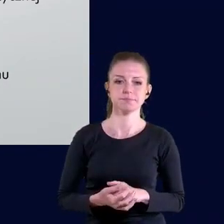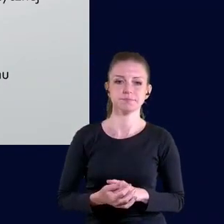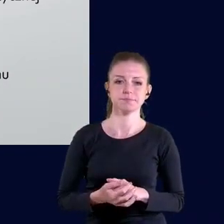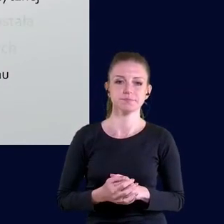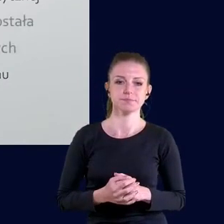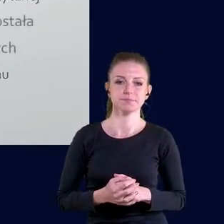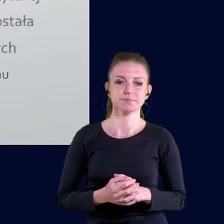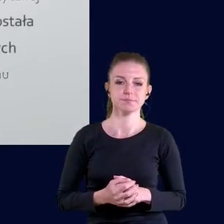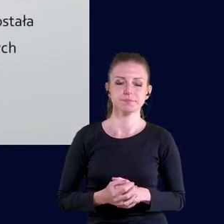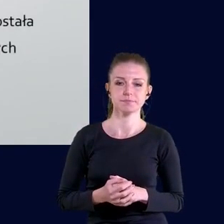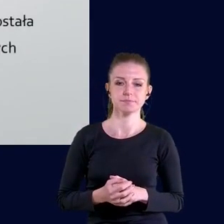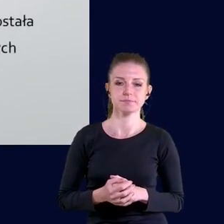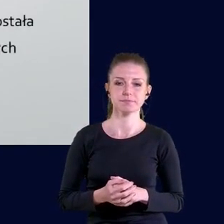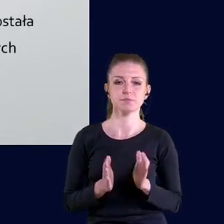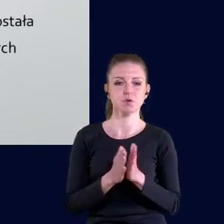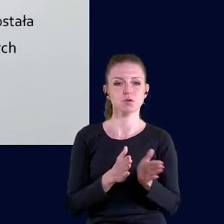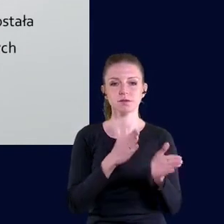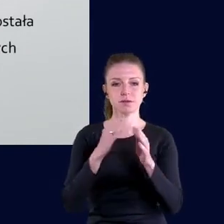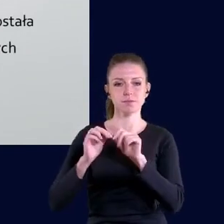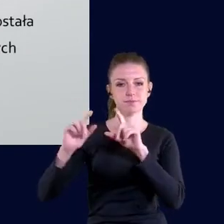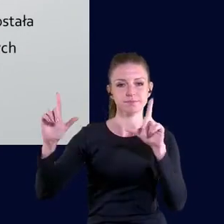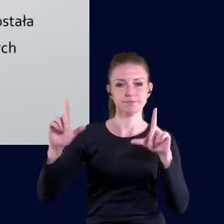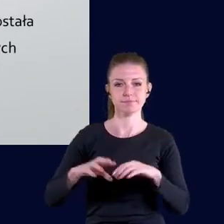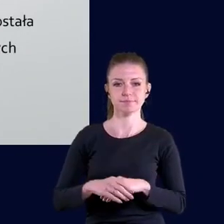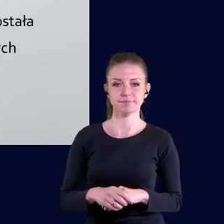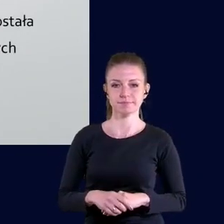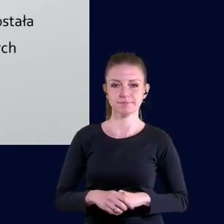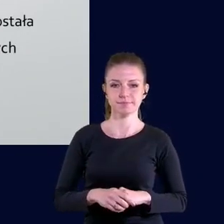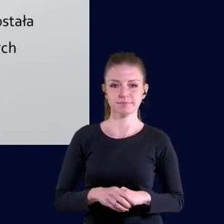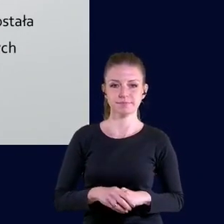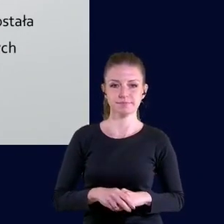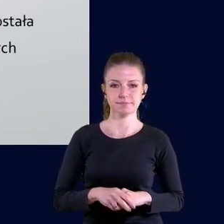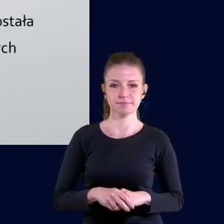Poproszę następny państwo w